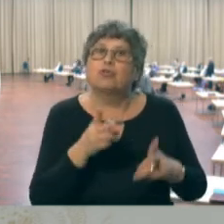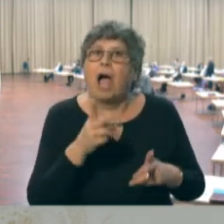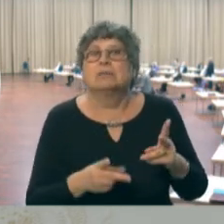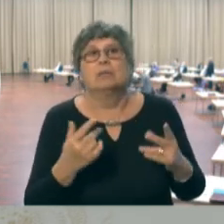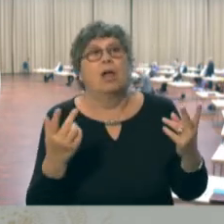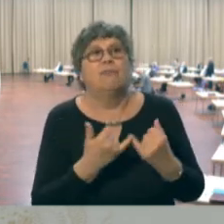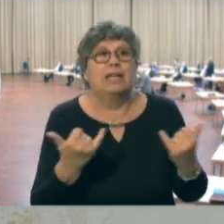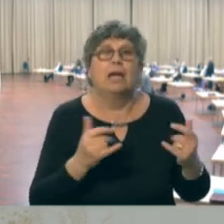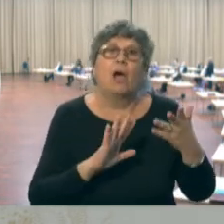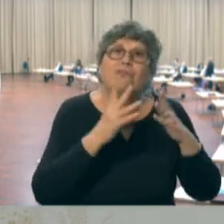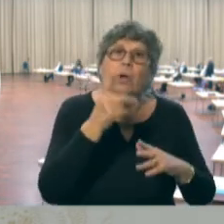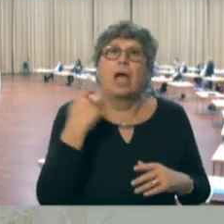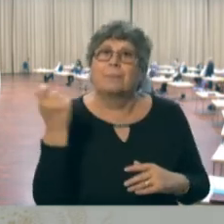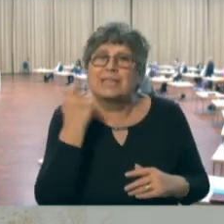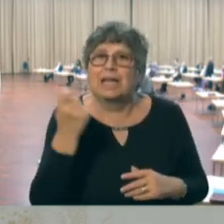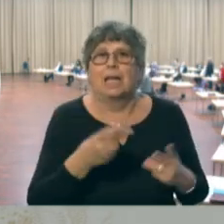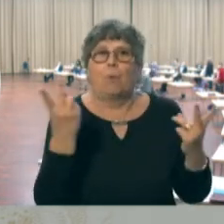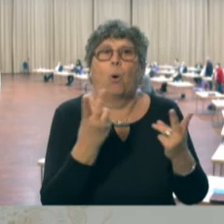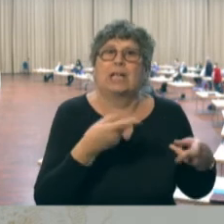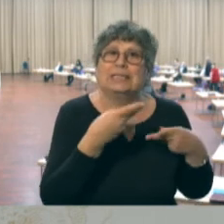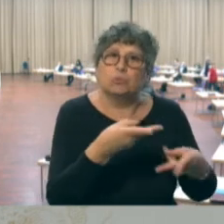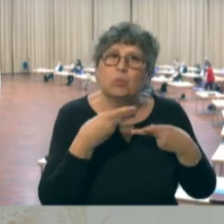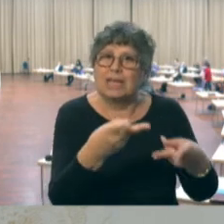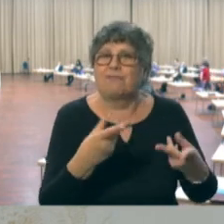Feuer im Betrieb oder bei einem Zulieferer